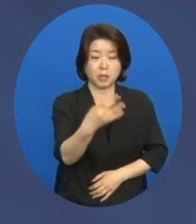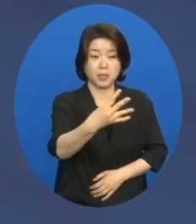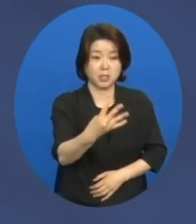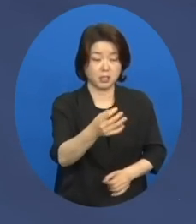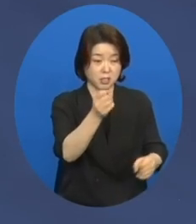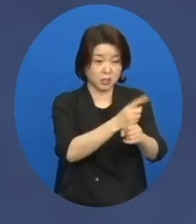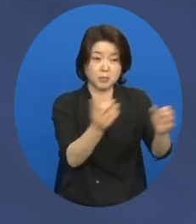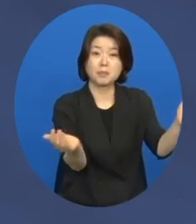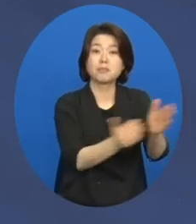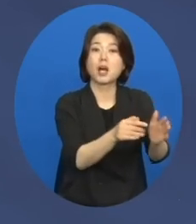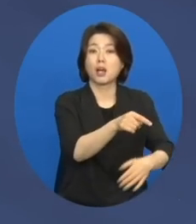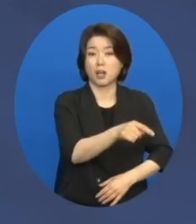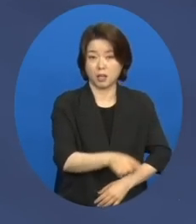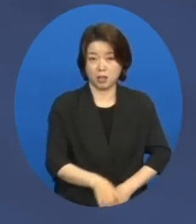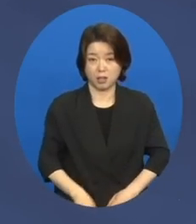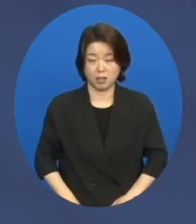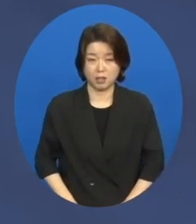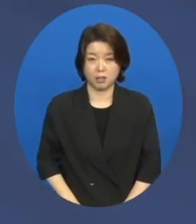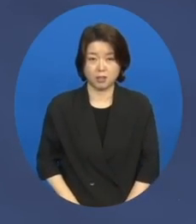그래요.